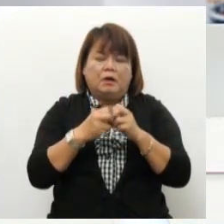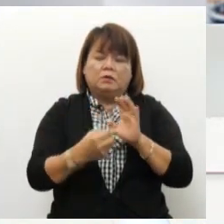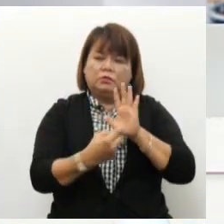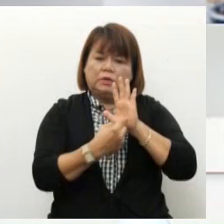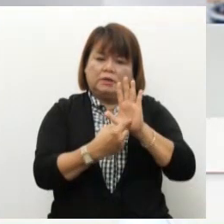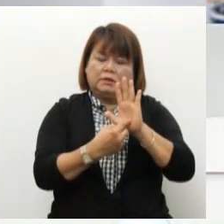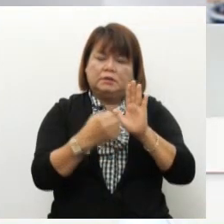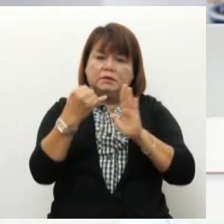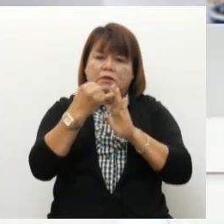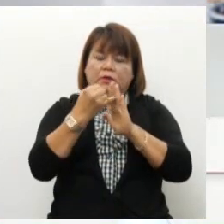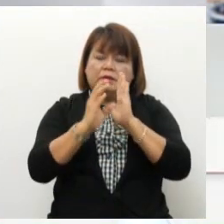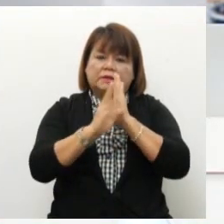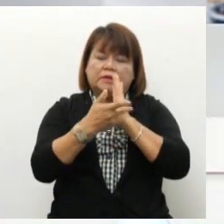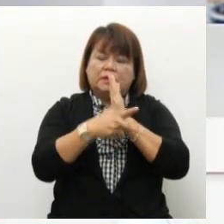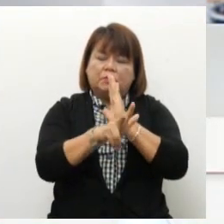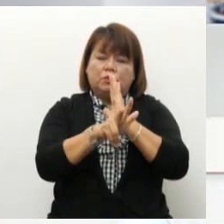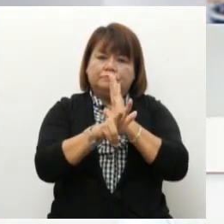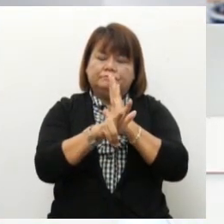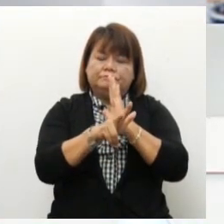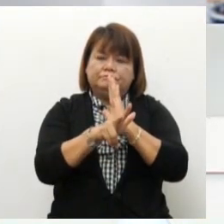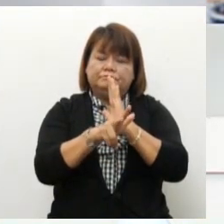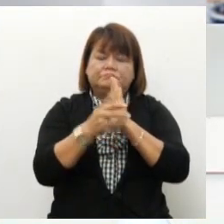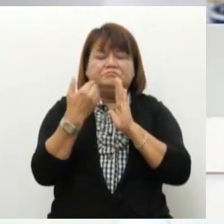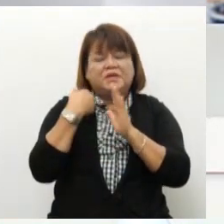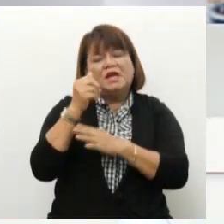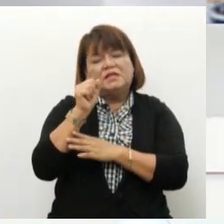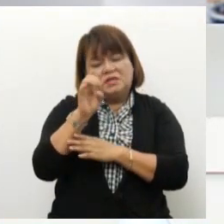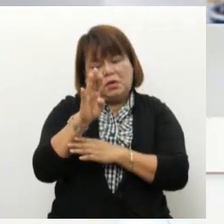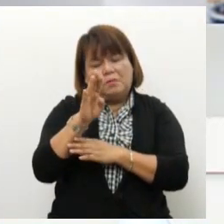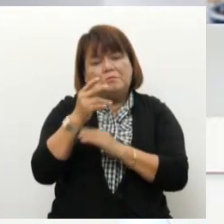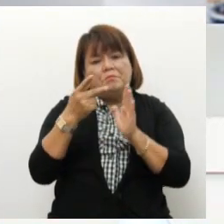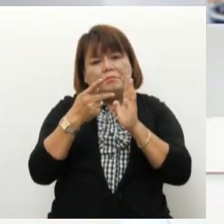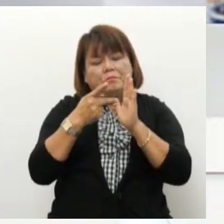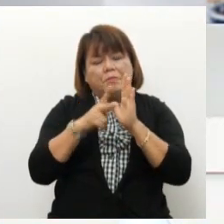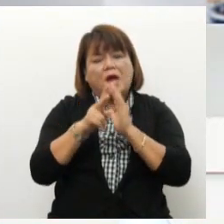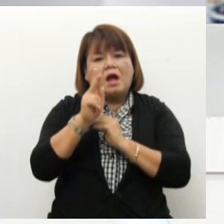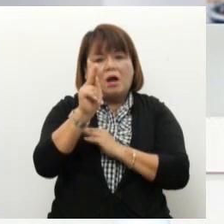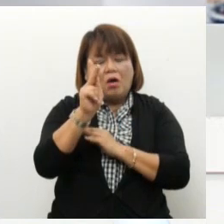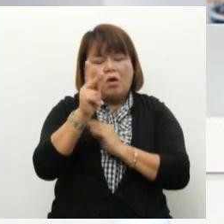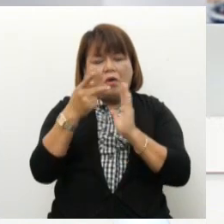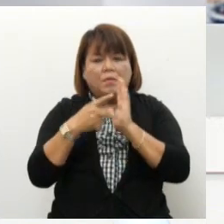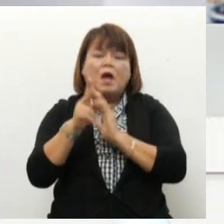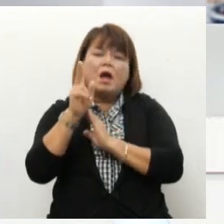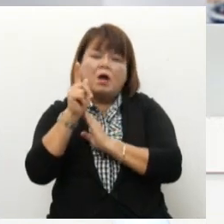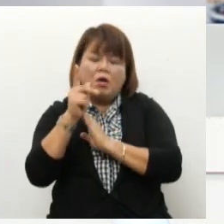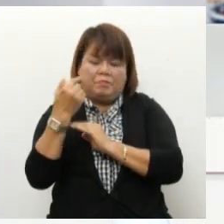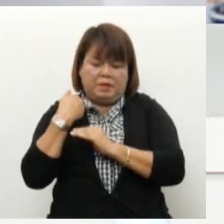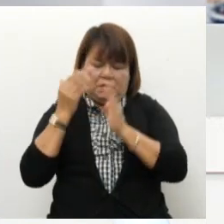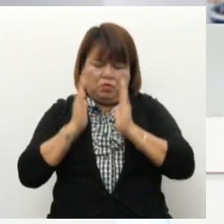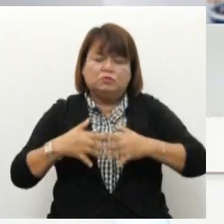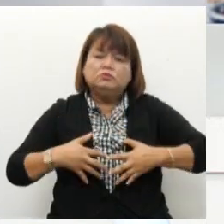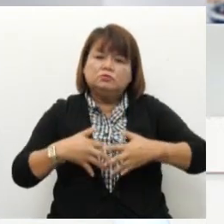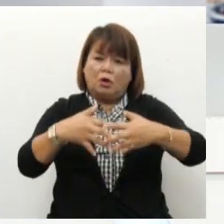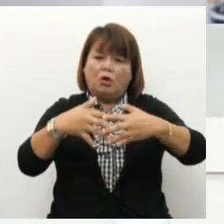ชัยภูมินะครับที่มีการสอบทั้งภาคกภาคขที่มีคนท้องนะครับแล้วก็เ